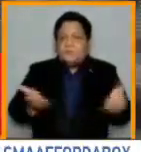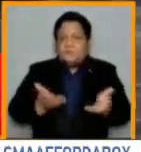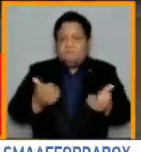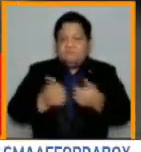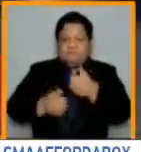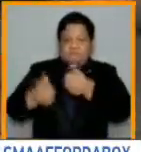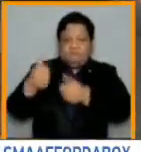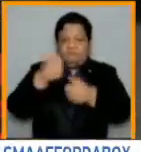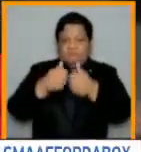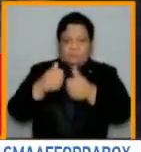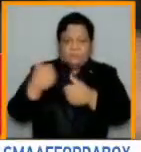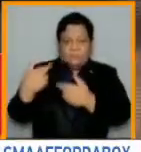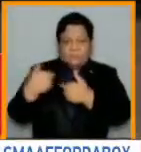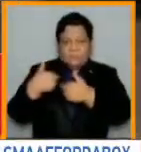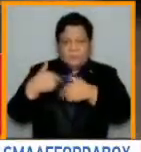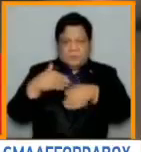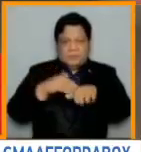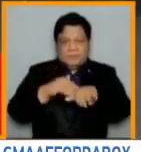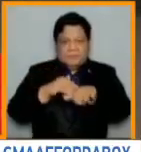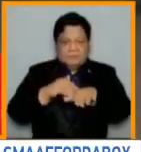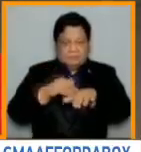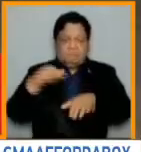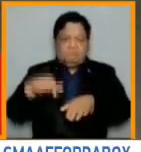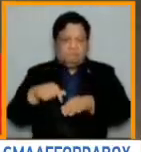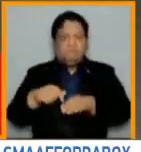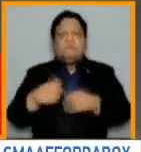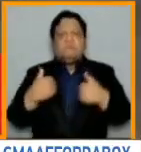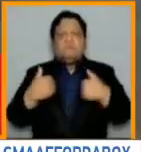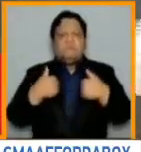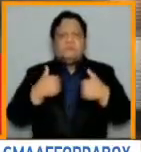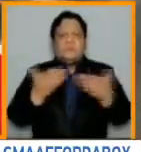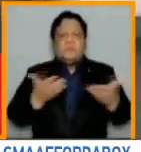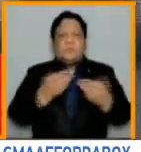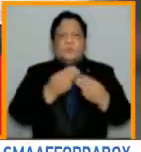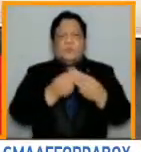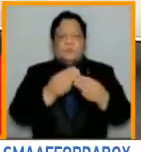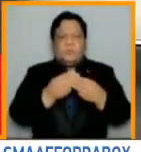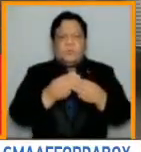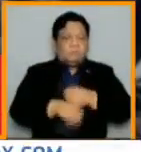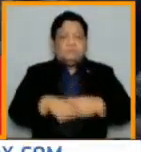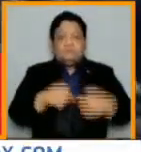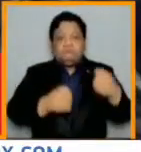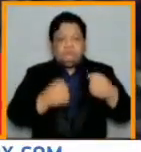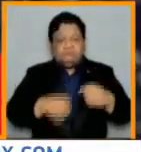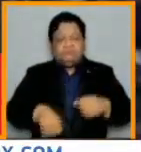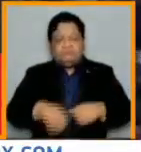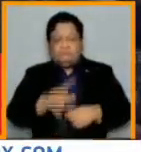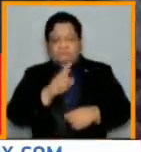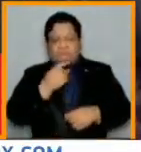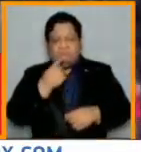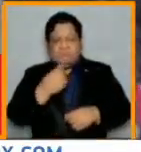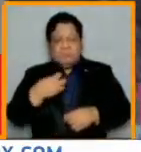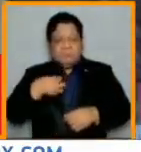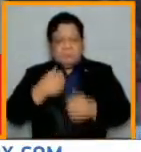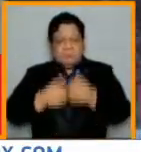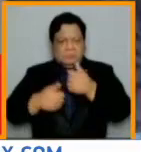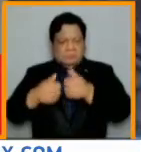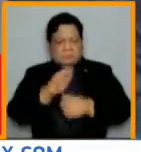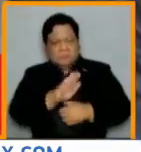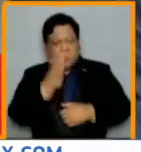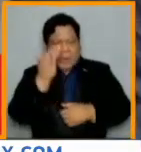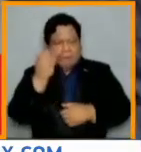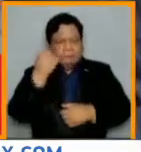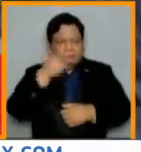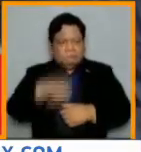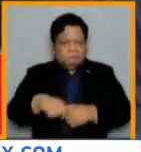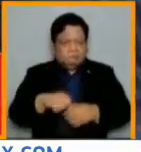ilang motorista na yung pinara at hinuli ng mga otoridad dahil sa iba't ibang violations. Sa pagpapatuloy ng regular na operasyon ng IACT